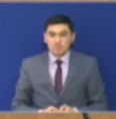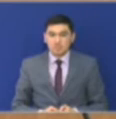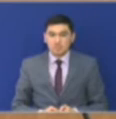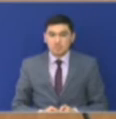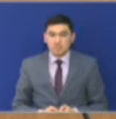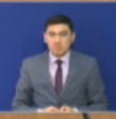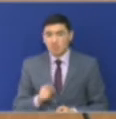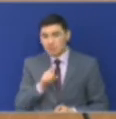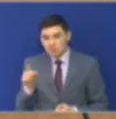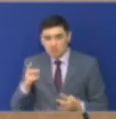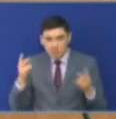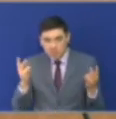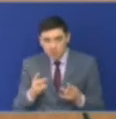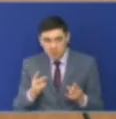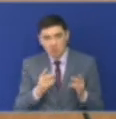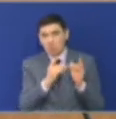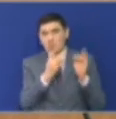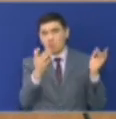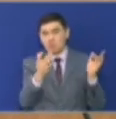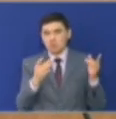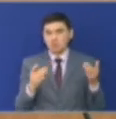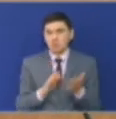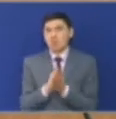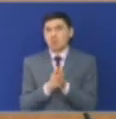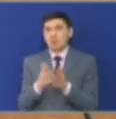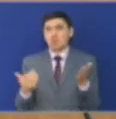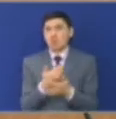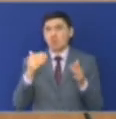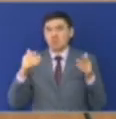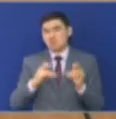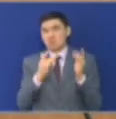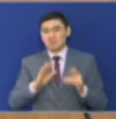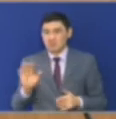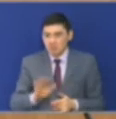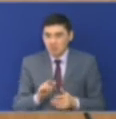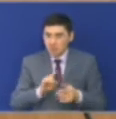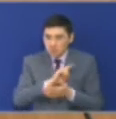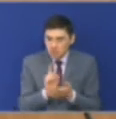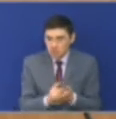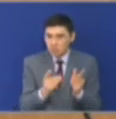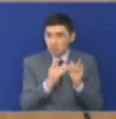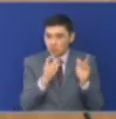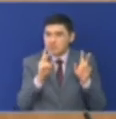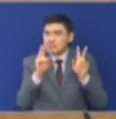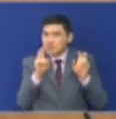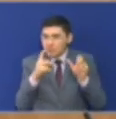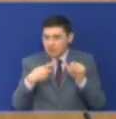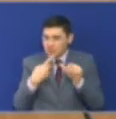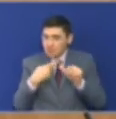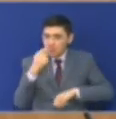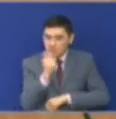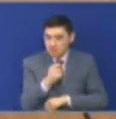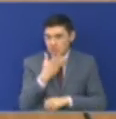Байқау жариялаңыздар, тұрғындар көпірді қалай атауға болатындығы туралы ұсыныстарын енгізсін. Тамаша көпір және барлық мұндай үлкен көпірлер